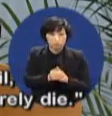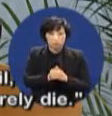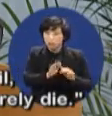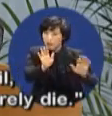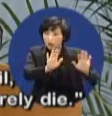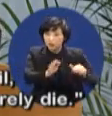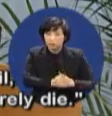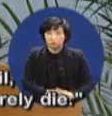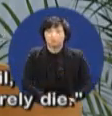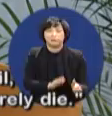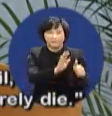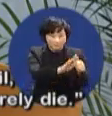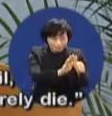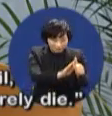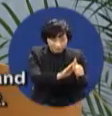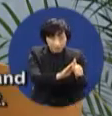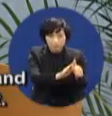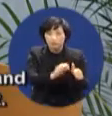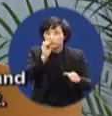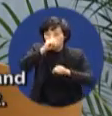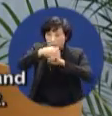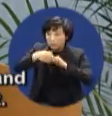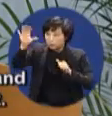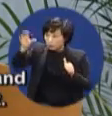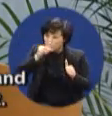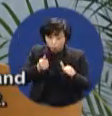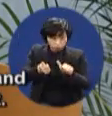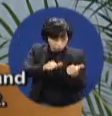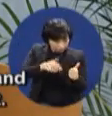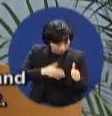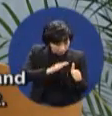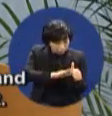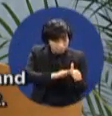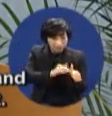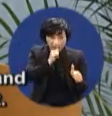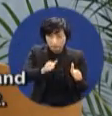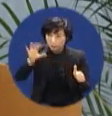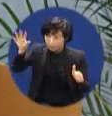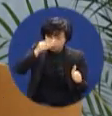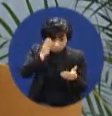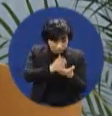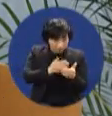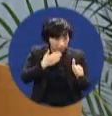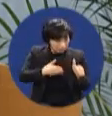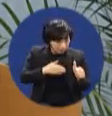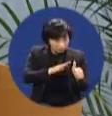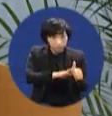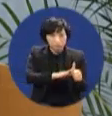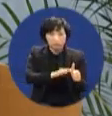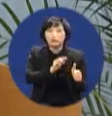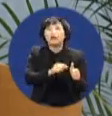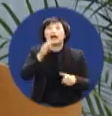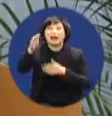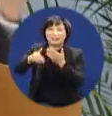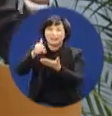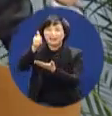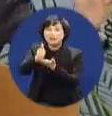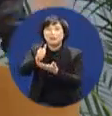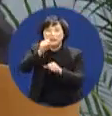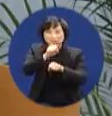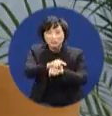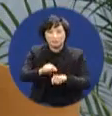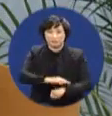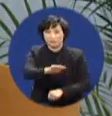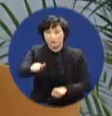아니라 야, 너 선악과 먹으면 죽는다. 절대 먹어서는 안 된다. 이게 하나님의 성품이